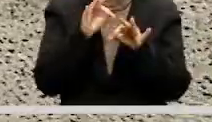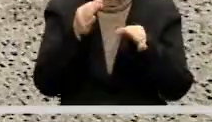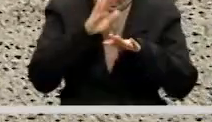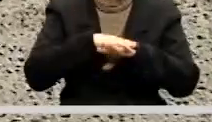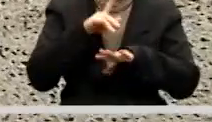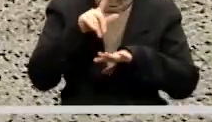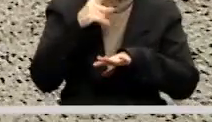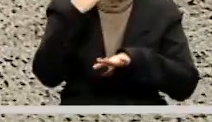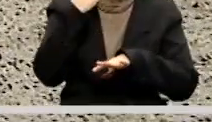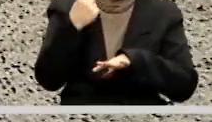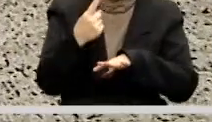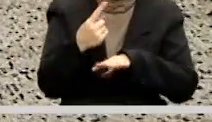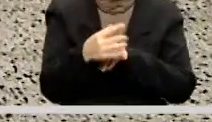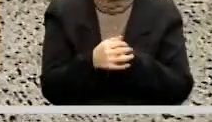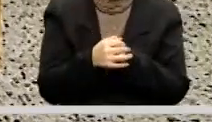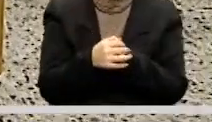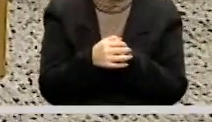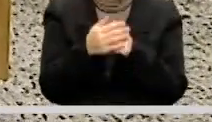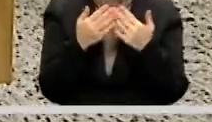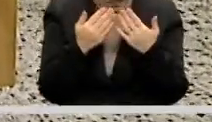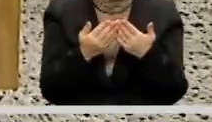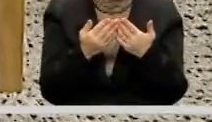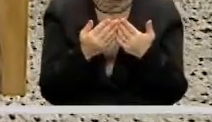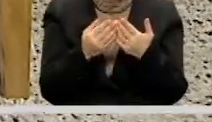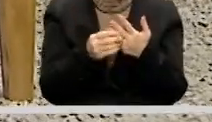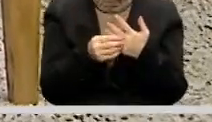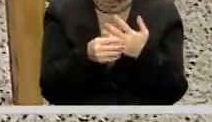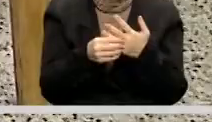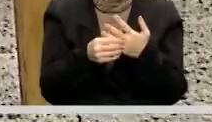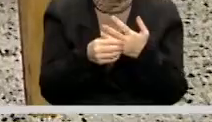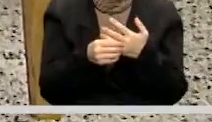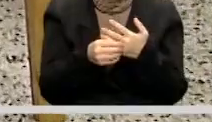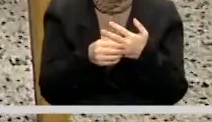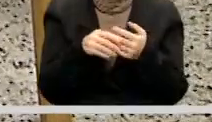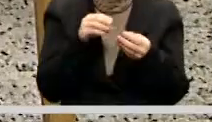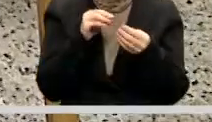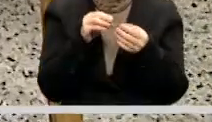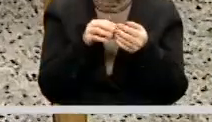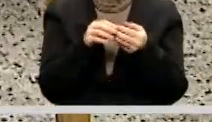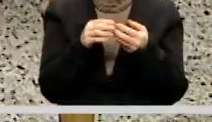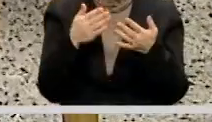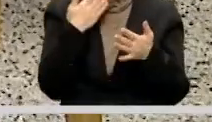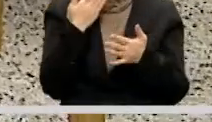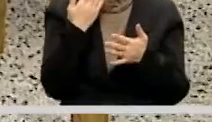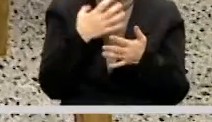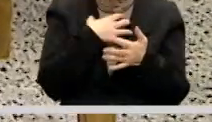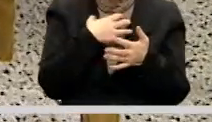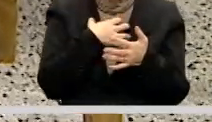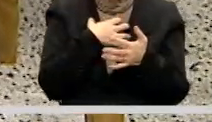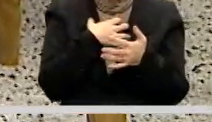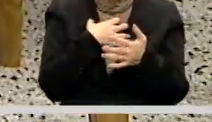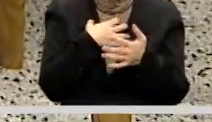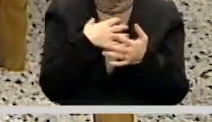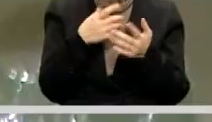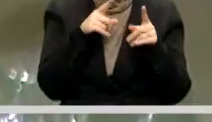Bu mudur hani durumun biraz daha hani sıkıntılı olduğunu gösteren bir şey? Mesela kendimizi takip etmek için örneğin diyelim. Hani